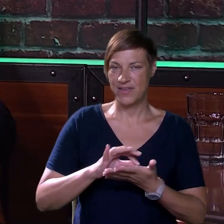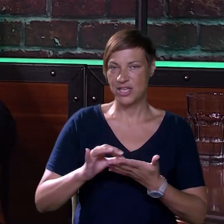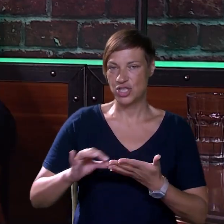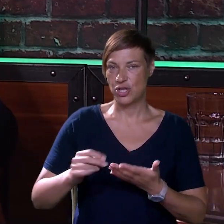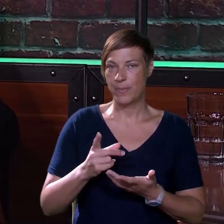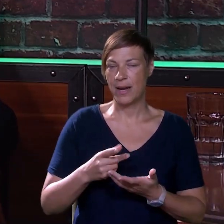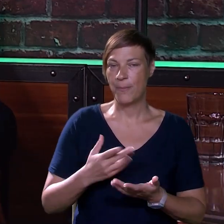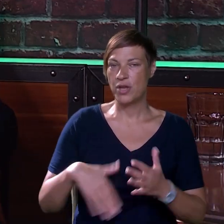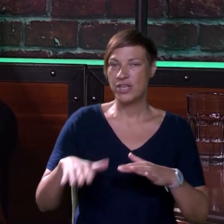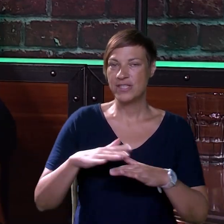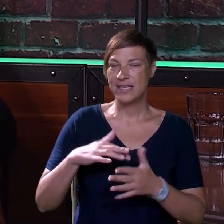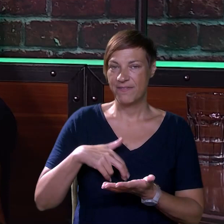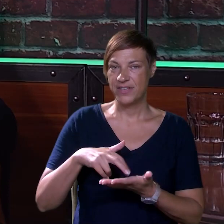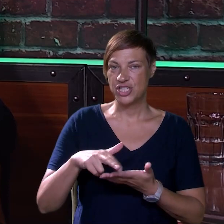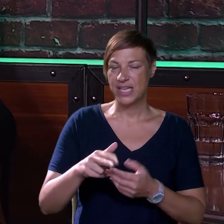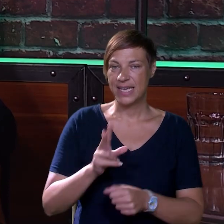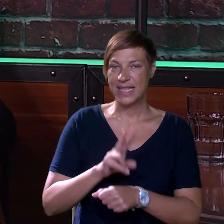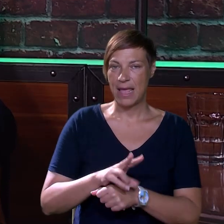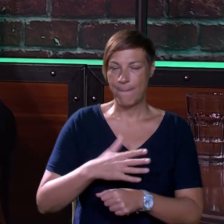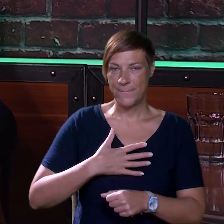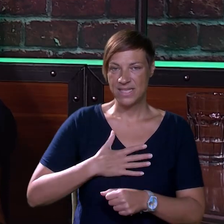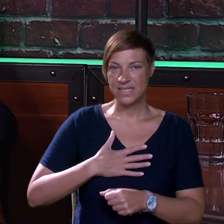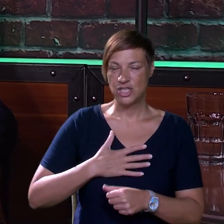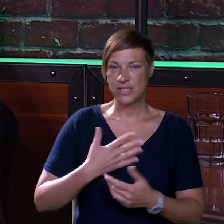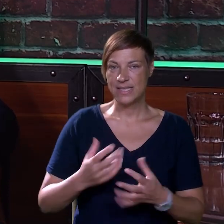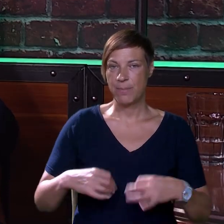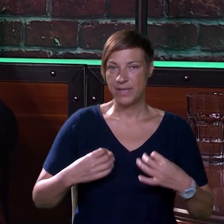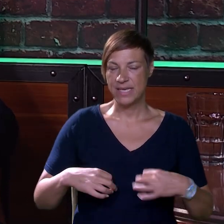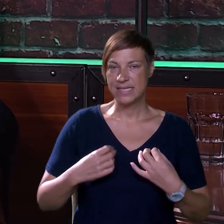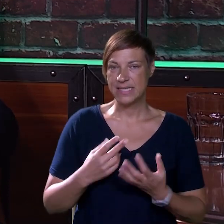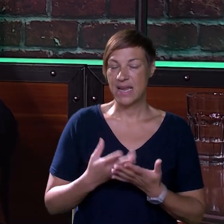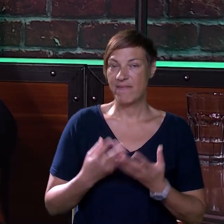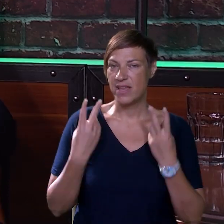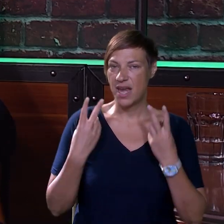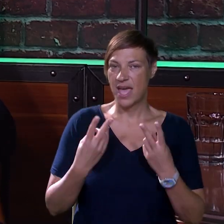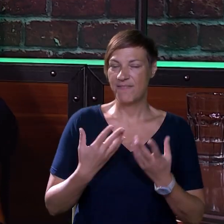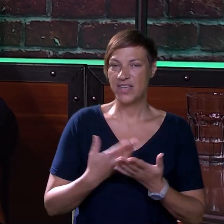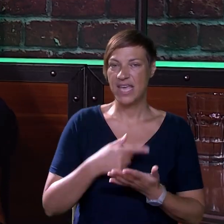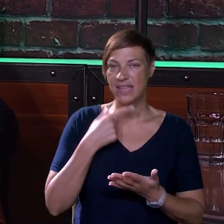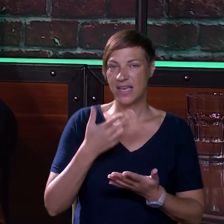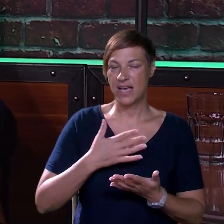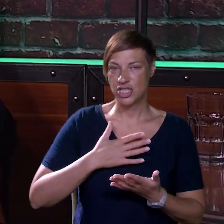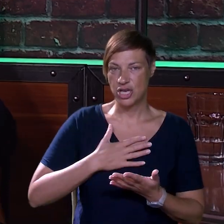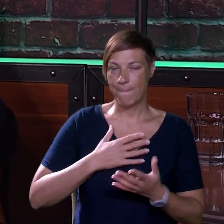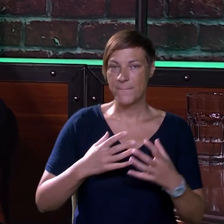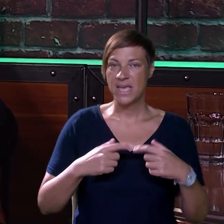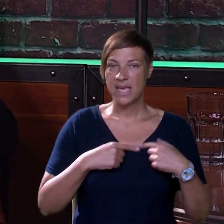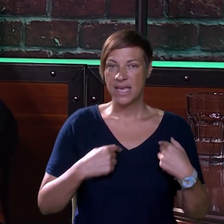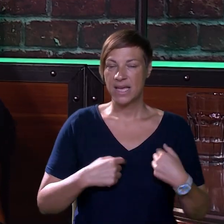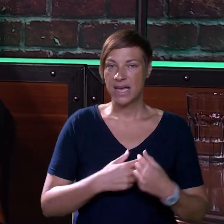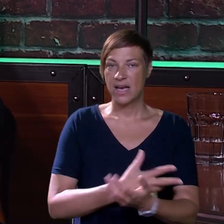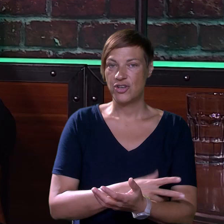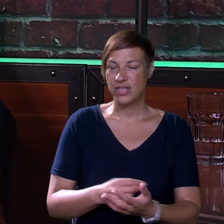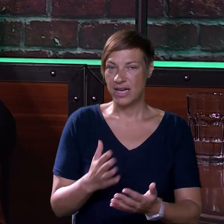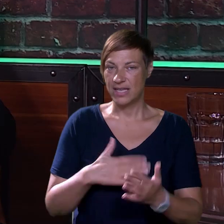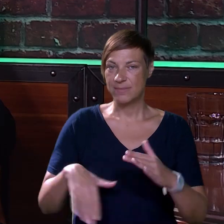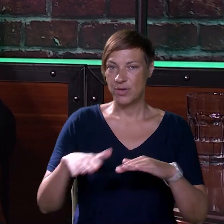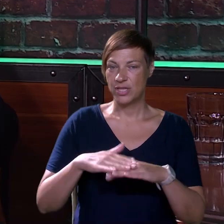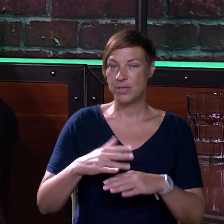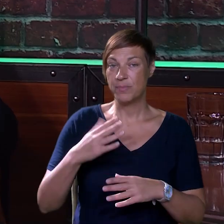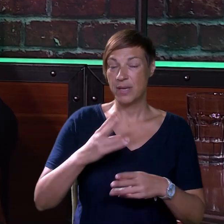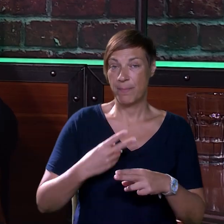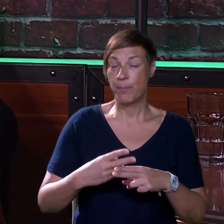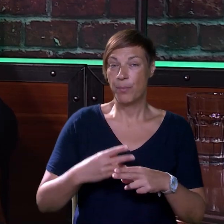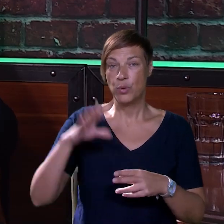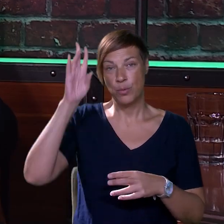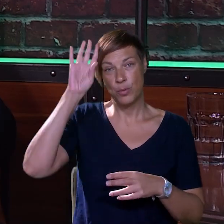opisano, ali moraju se više kretati, više paziti o sebi jer je zdravlje neprocjenjivo. Kažem vam, mi kao kardiologija smo otišli, mi možemo puno